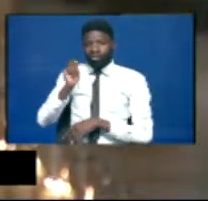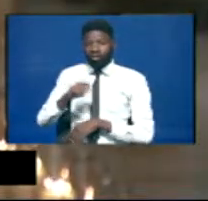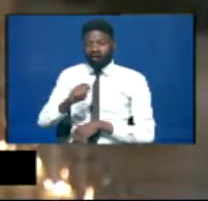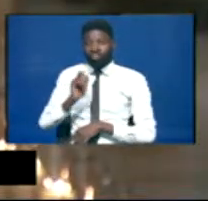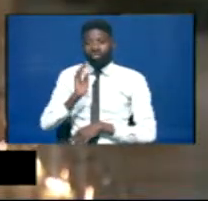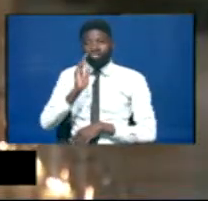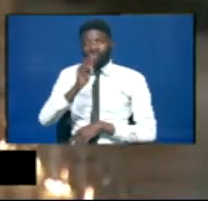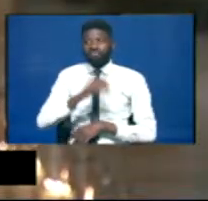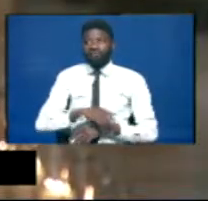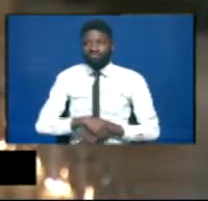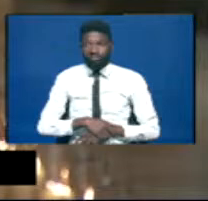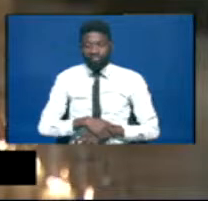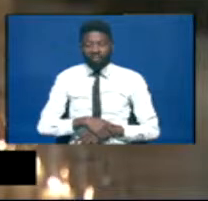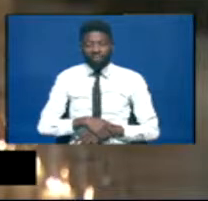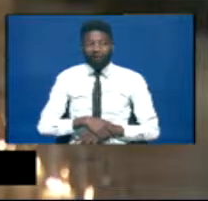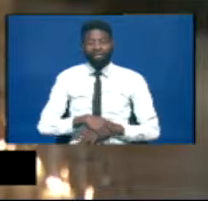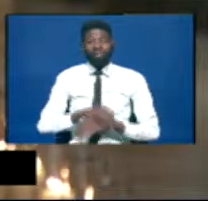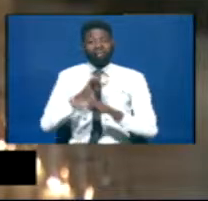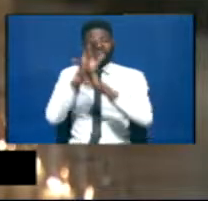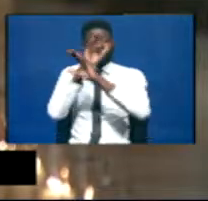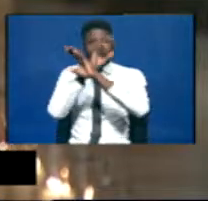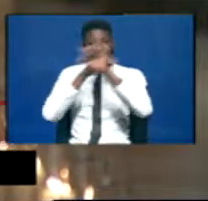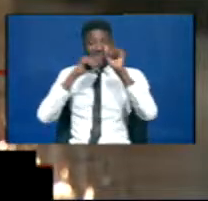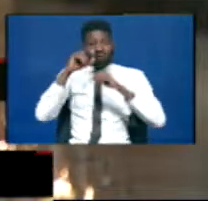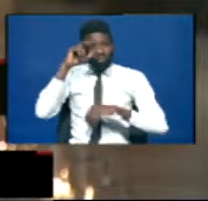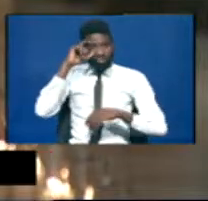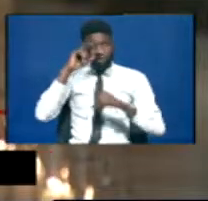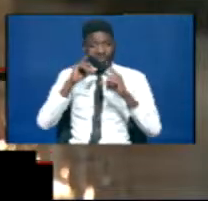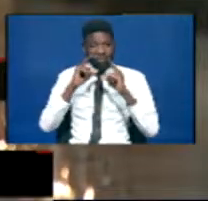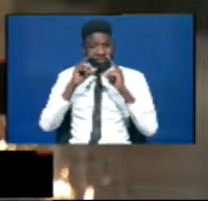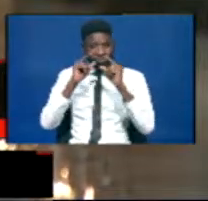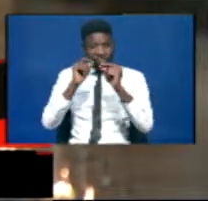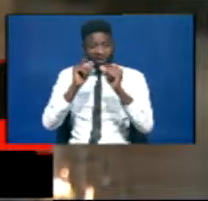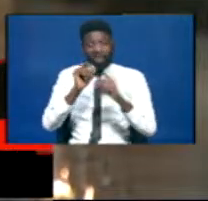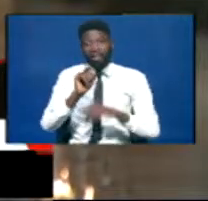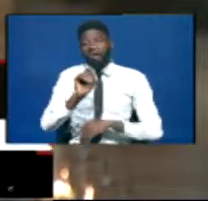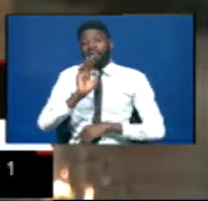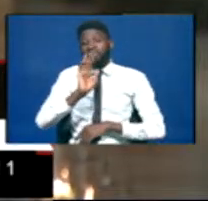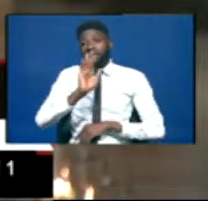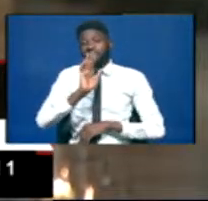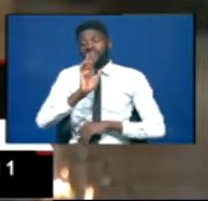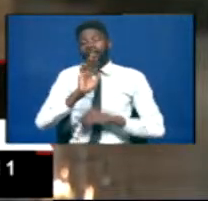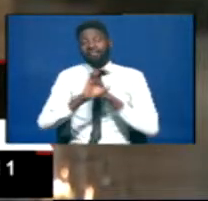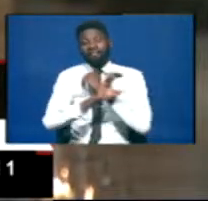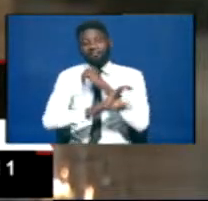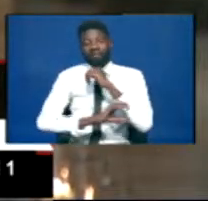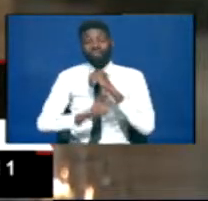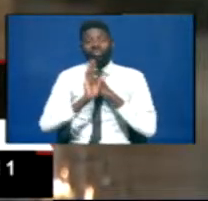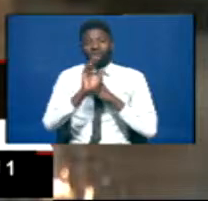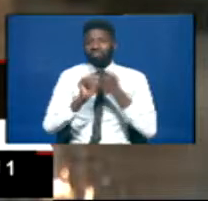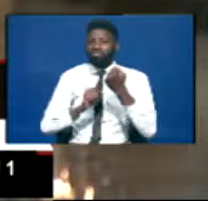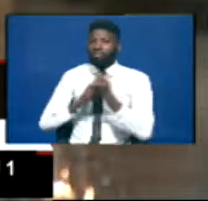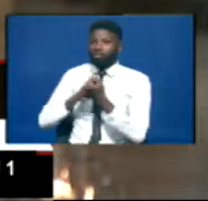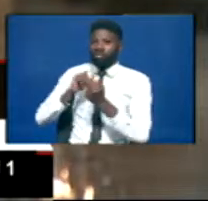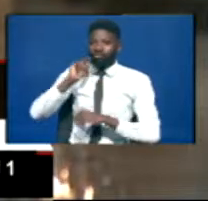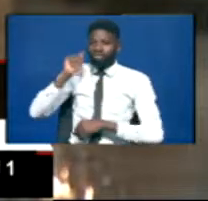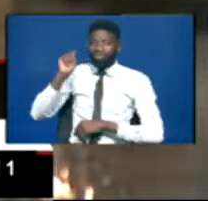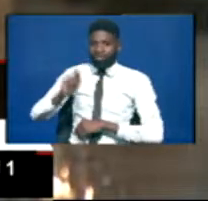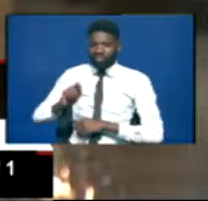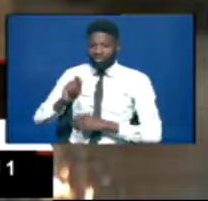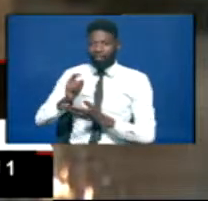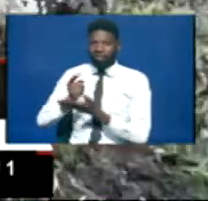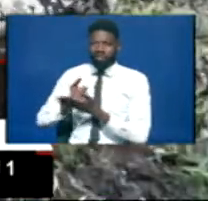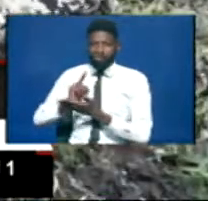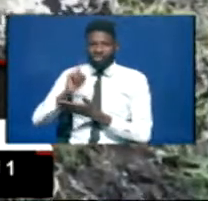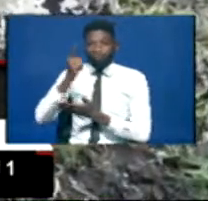Rais Joe Biden wa Marekani alitangaza kuwa nchi hiyo itawasilisha kwa Ukraine makombora ya hali ya juu yaliyoitishwa